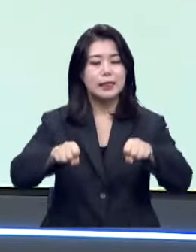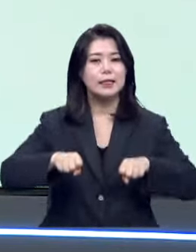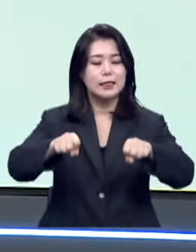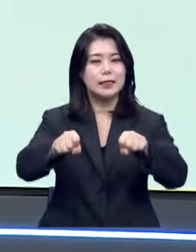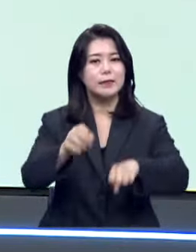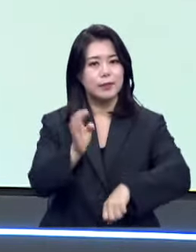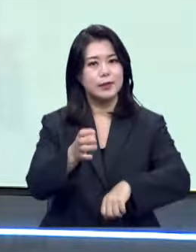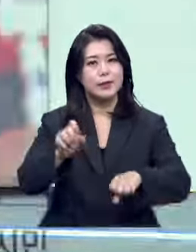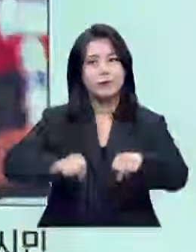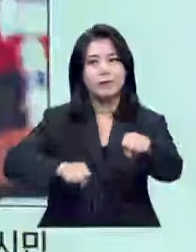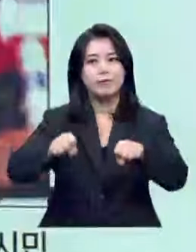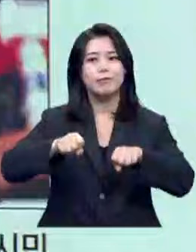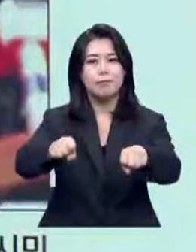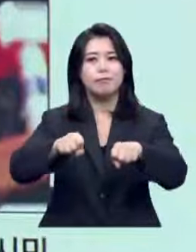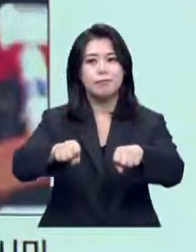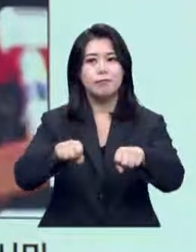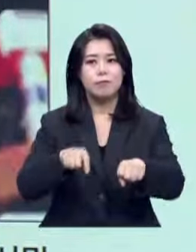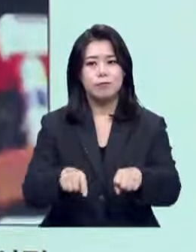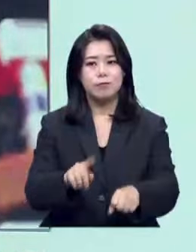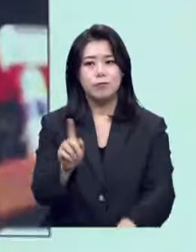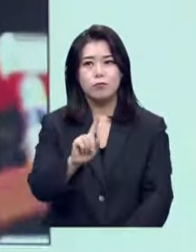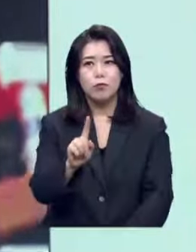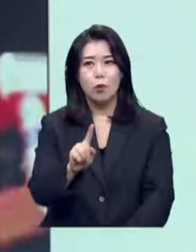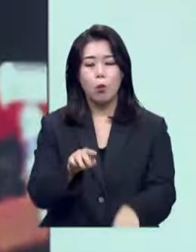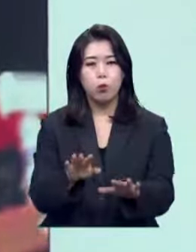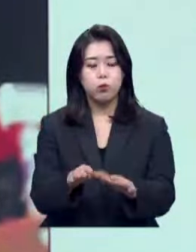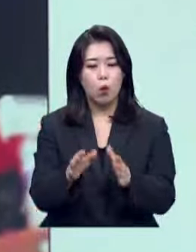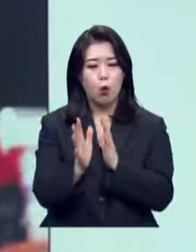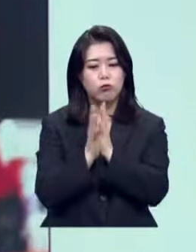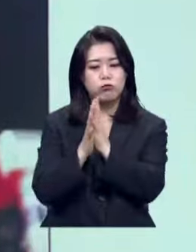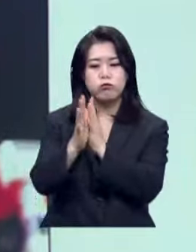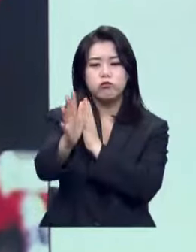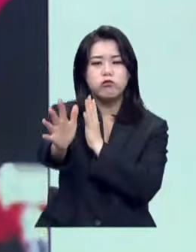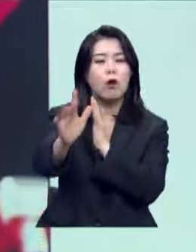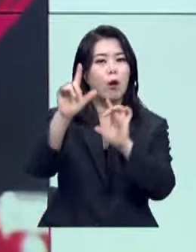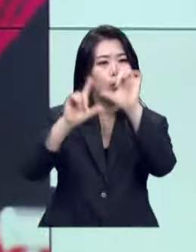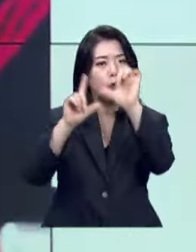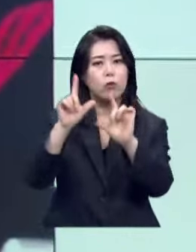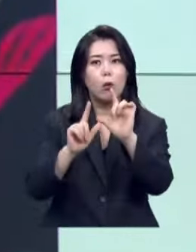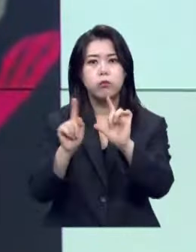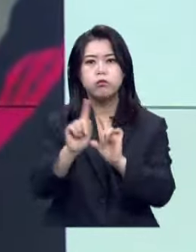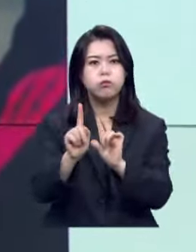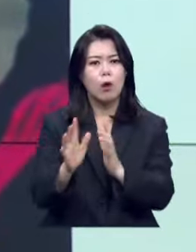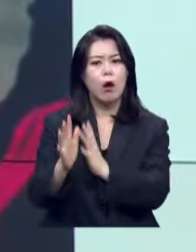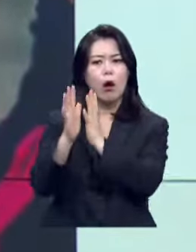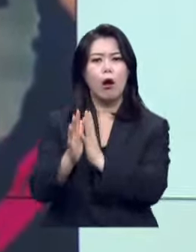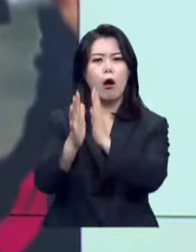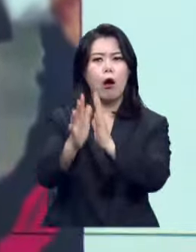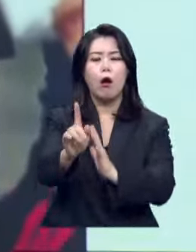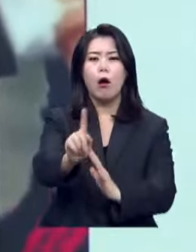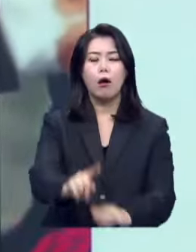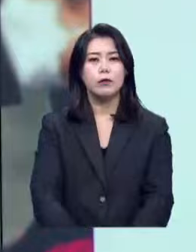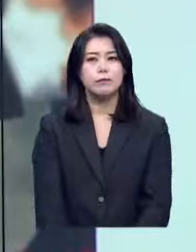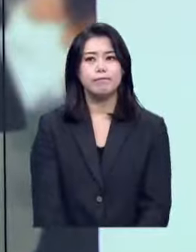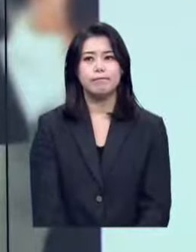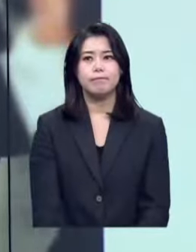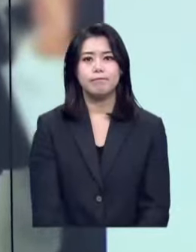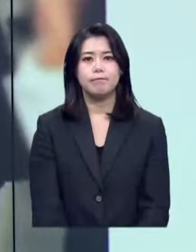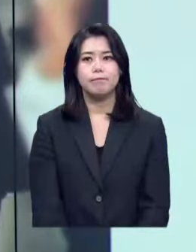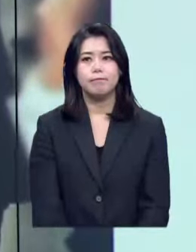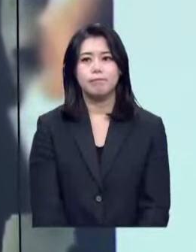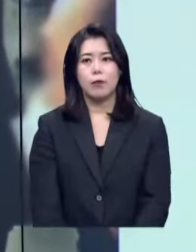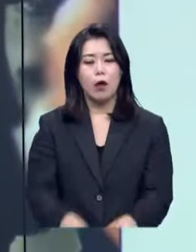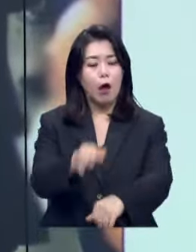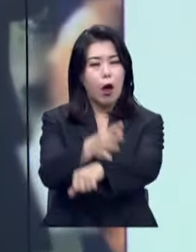카트가 켜켜히 지금 줄이 줄을서 있어요 아 대체 이게 뭐지 줄서 있는 모습입니다